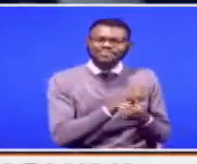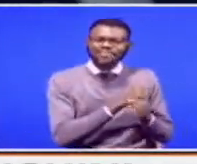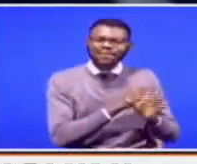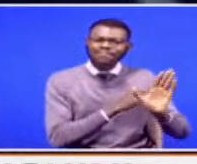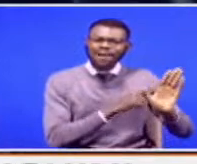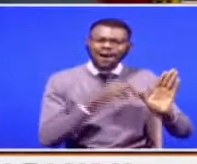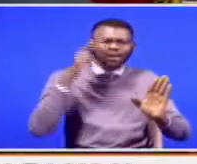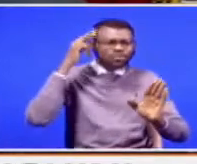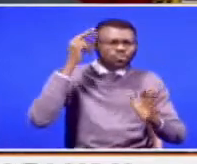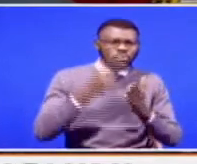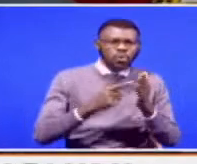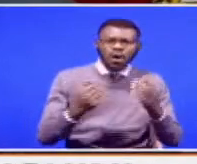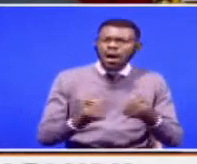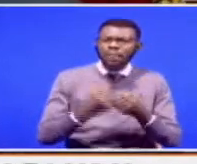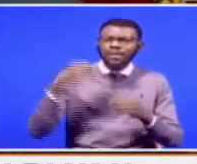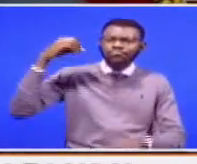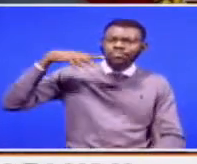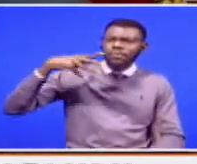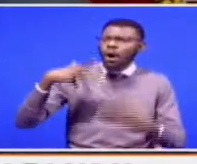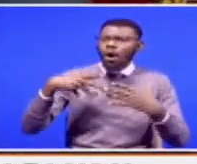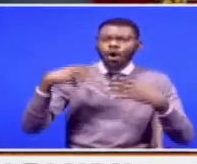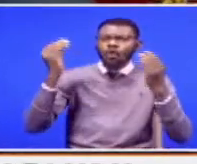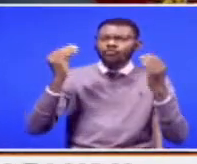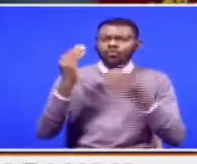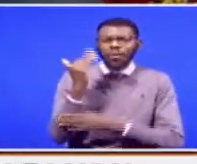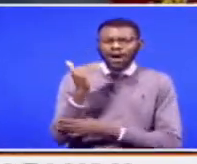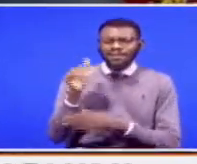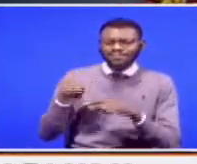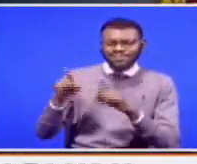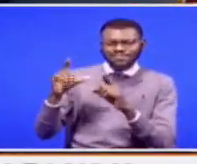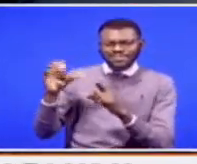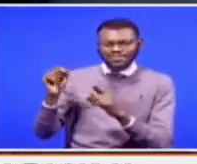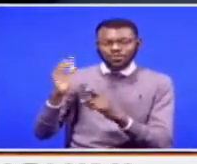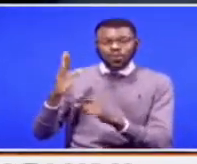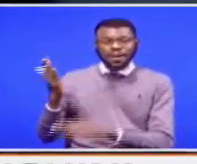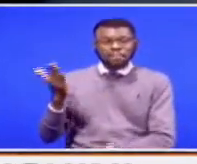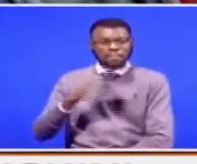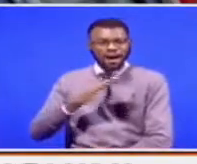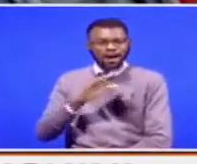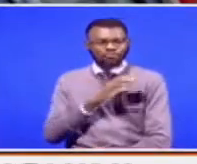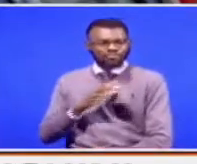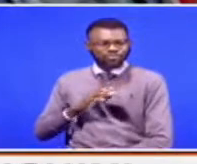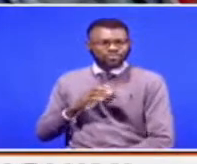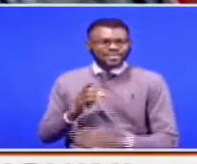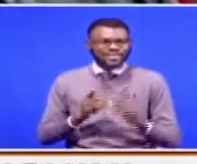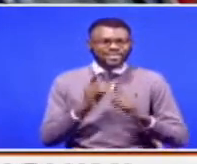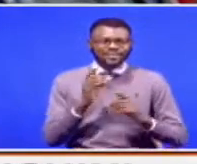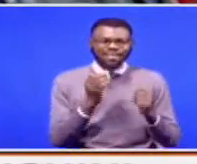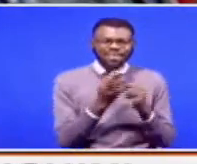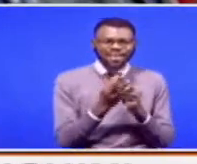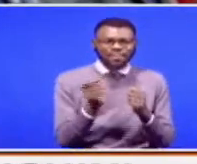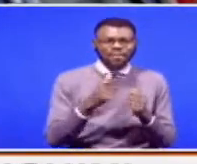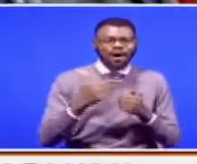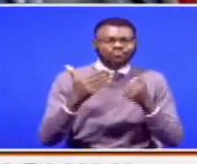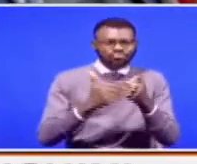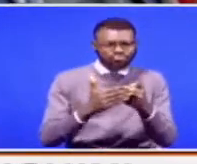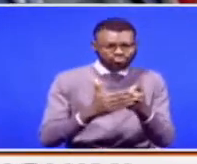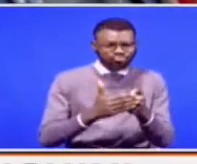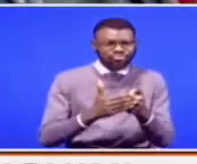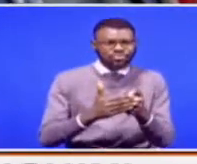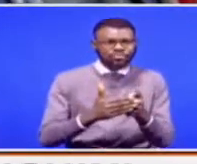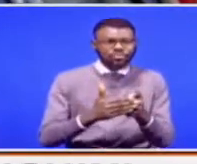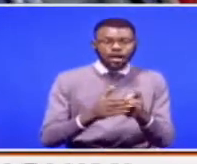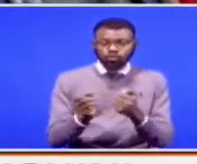kuhusu kilichojiri. Sasa Chirchir anatarajiwa kurejea mbele ya kamati hii ya kawi tarehe 13 Septemba baada ya siku